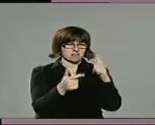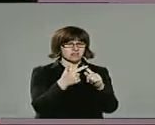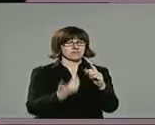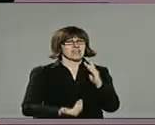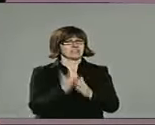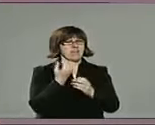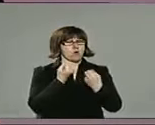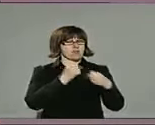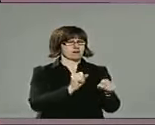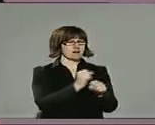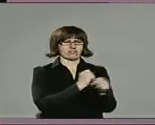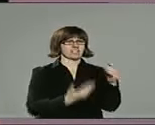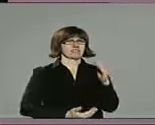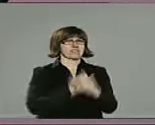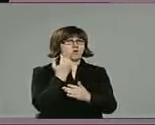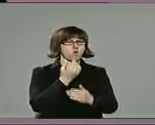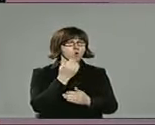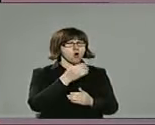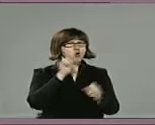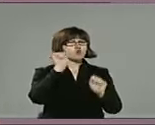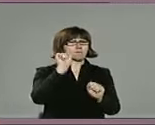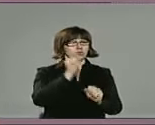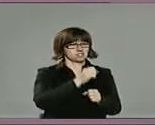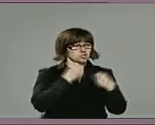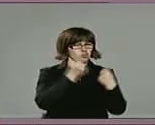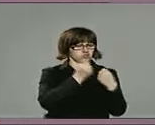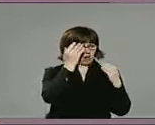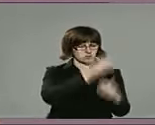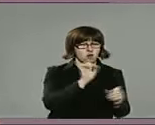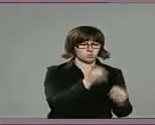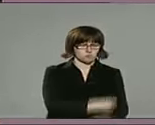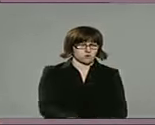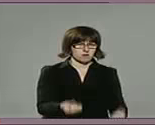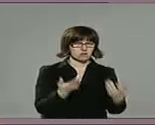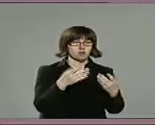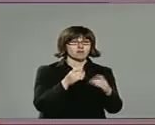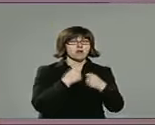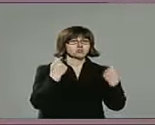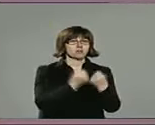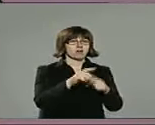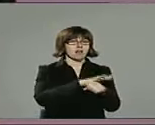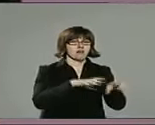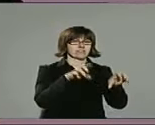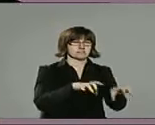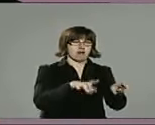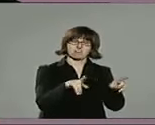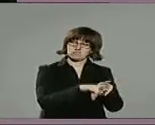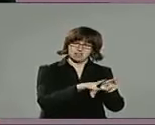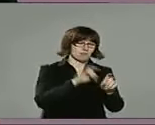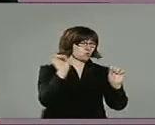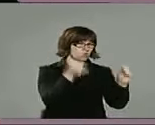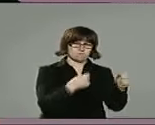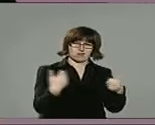Neoliberalen nicht einfach durch eine neokommunistische Staatsgläubigkeit ersetzen kann. Schließlich haben sich die staatlichen Landesbanken genauso unverantwortlich